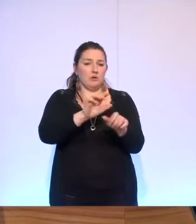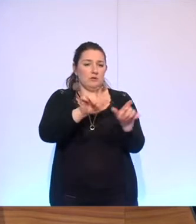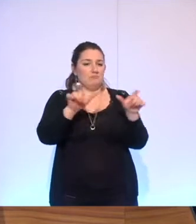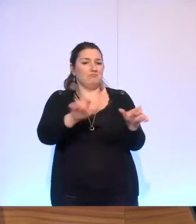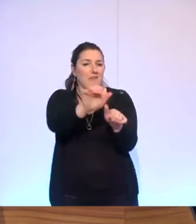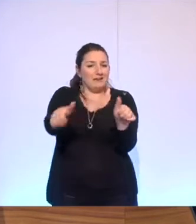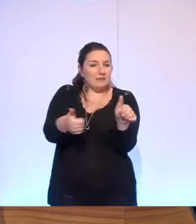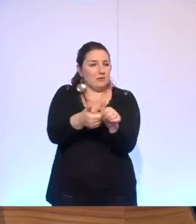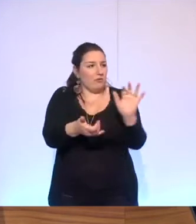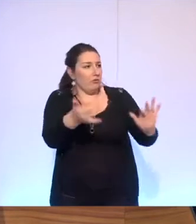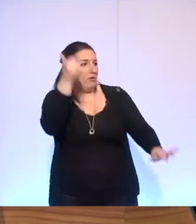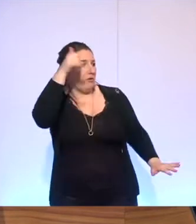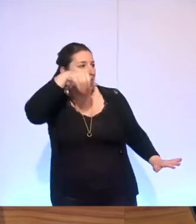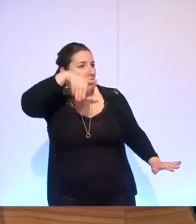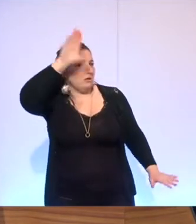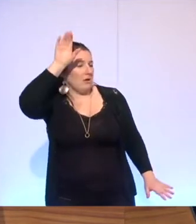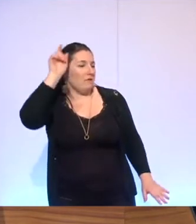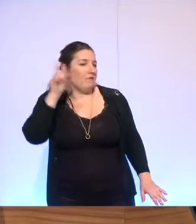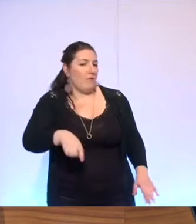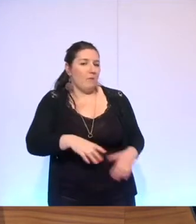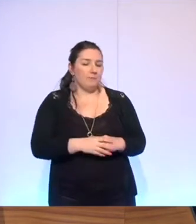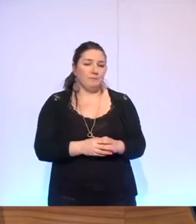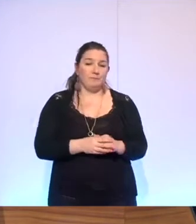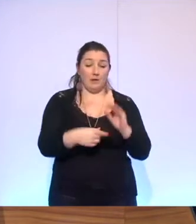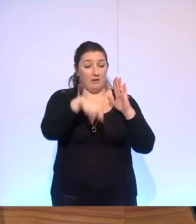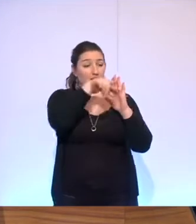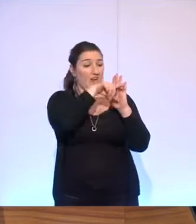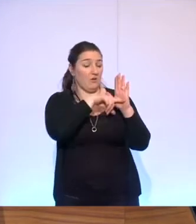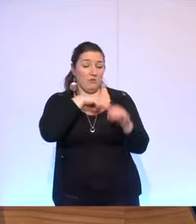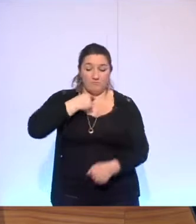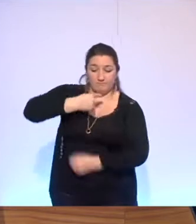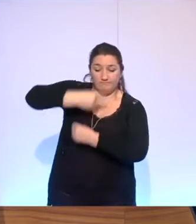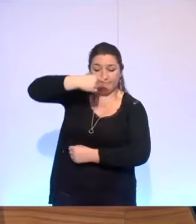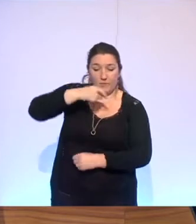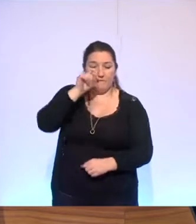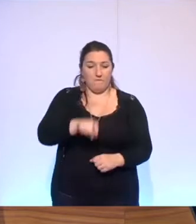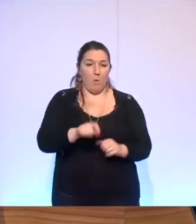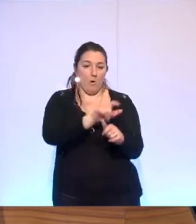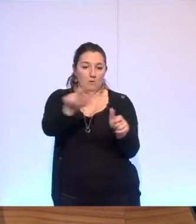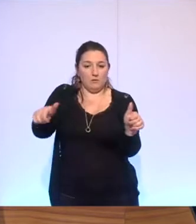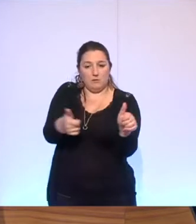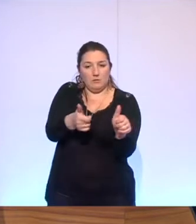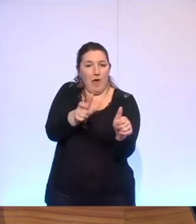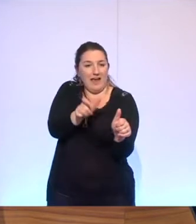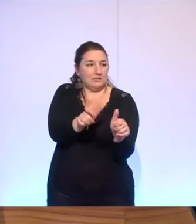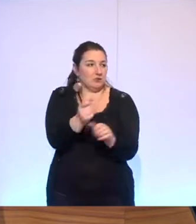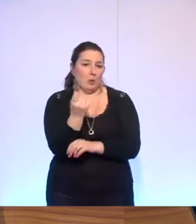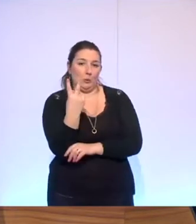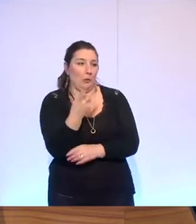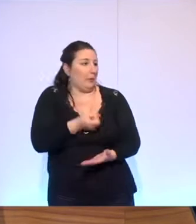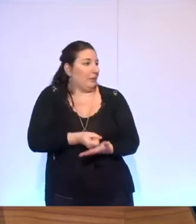se désignent. Le règlement nous impose d'en avoir au moins deux. Et donc, je